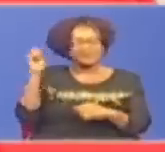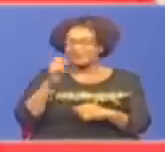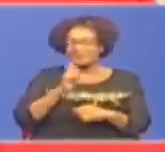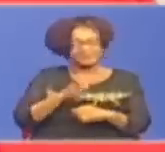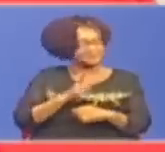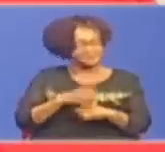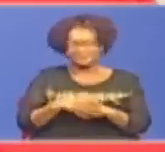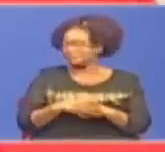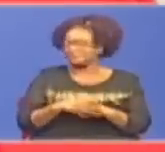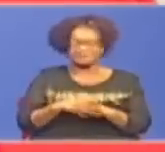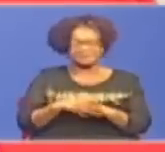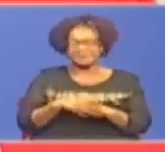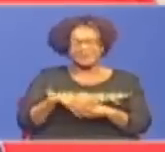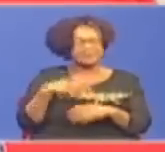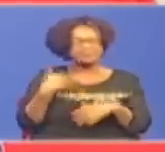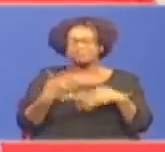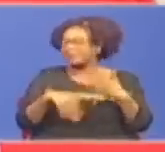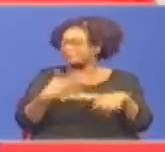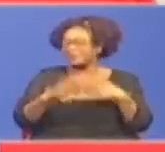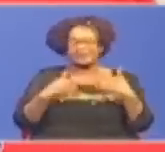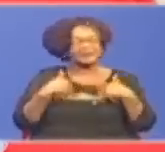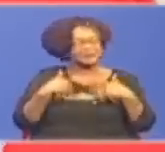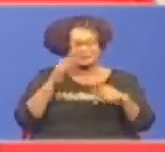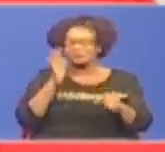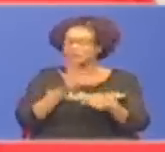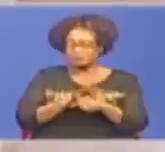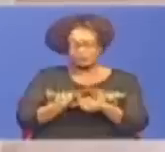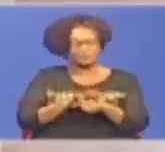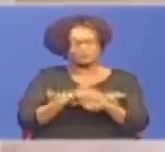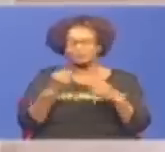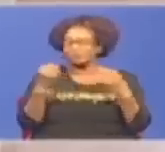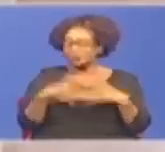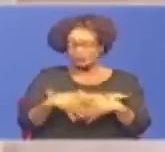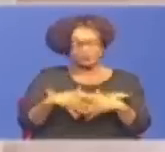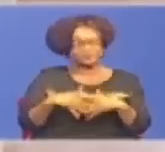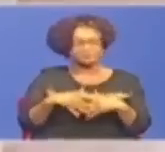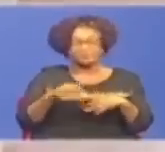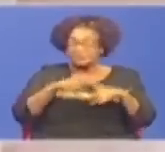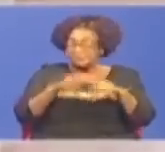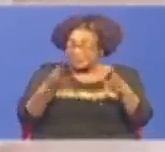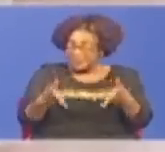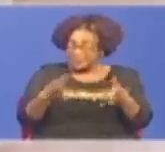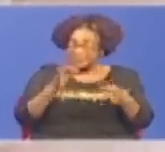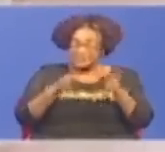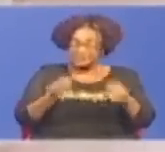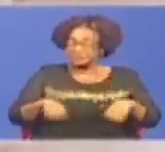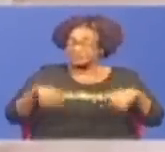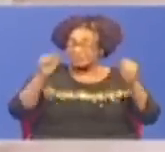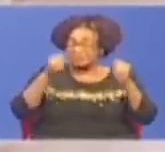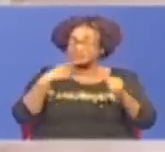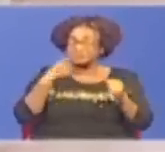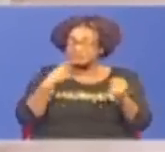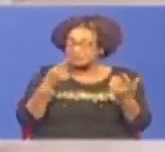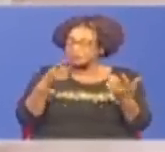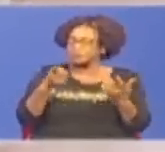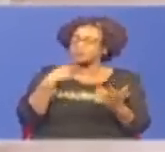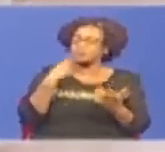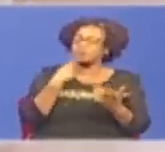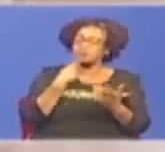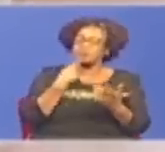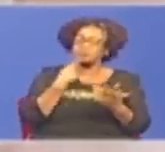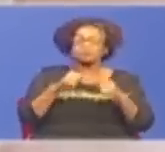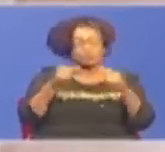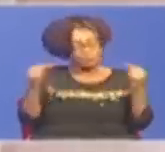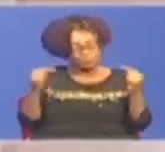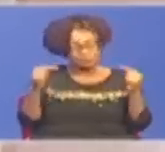iko na sarakasi ya maajabu. Lakini sasa chairman akisema wewe ni nani useme ingine? Si unaenda